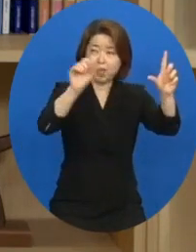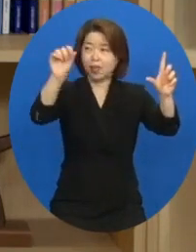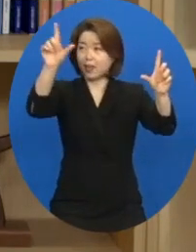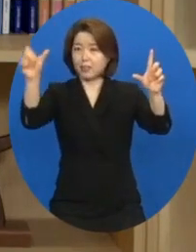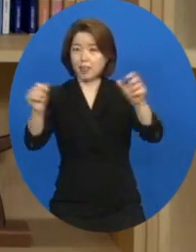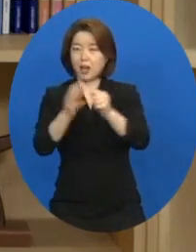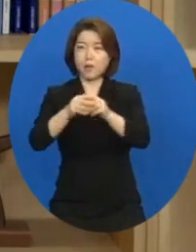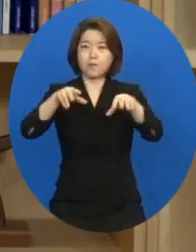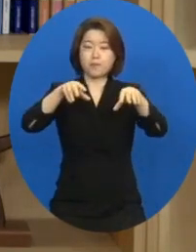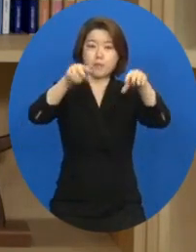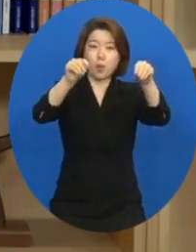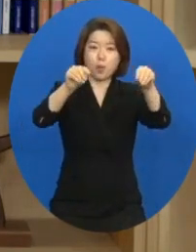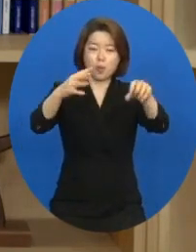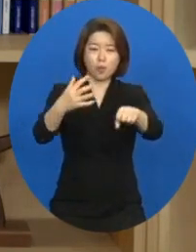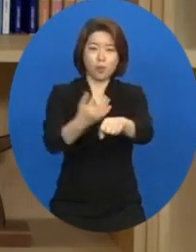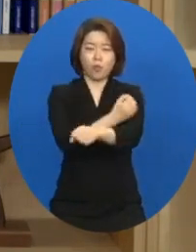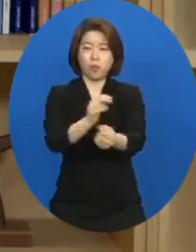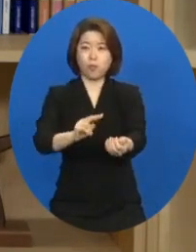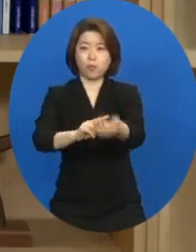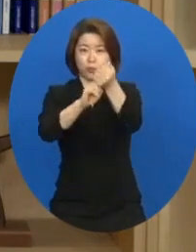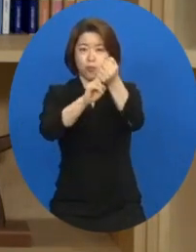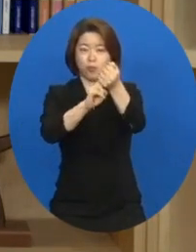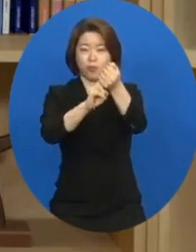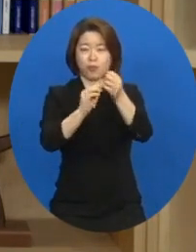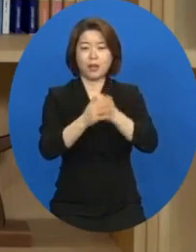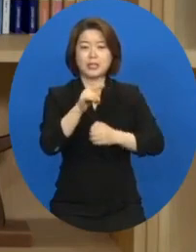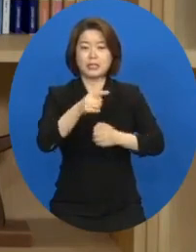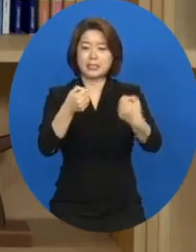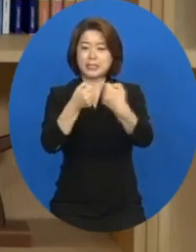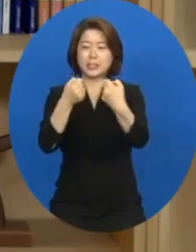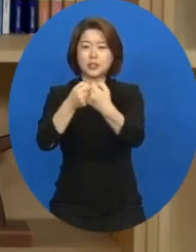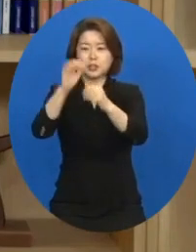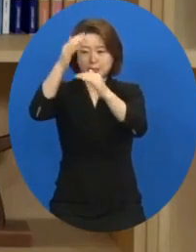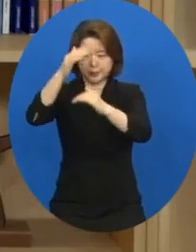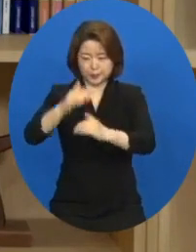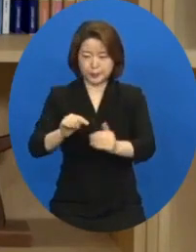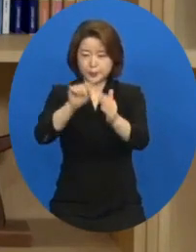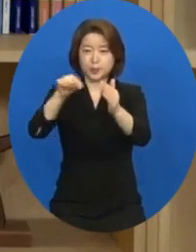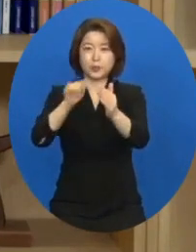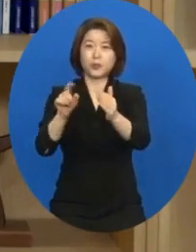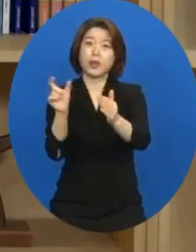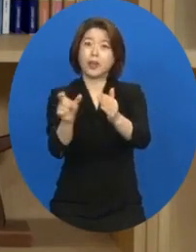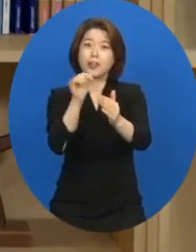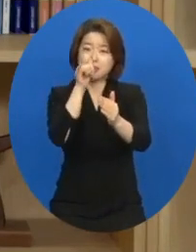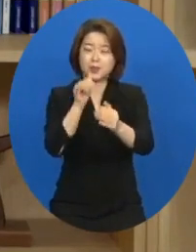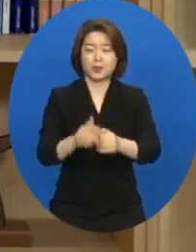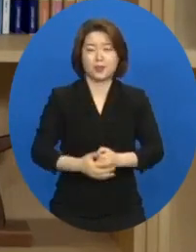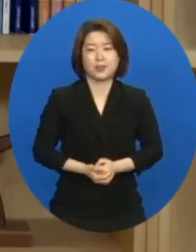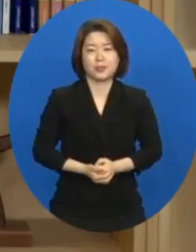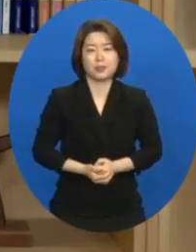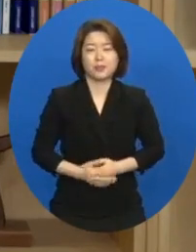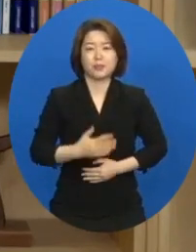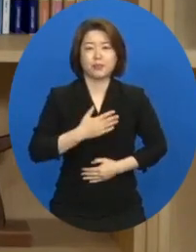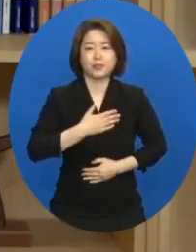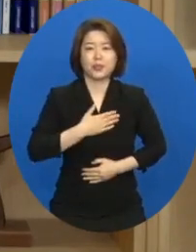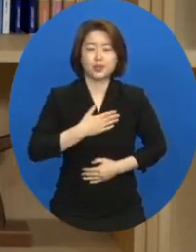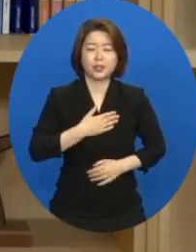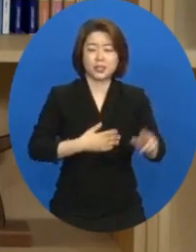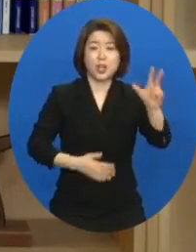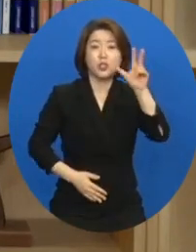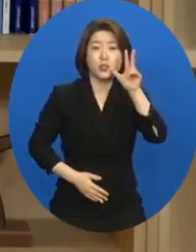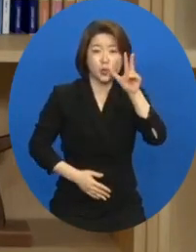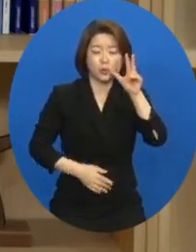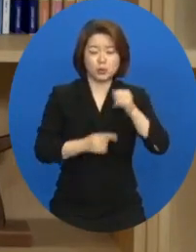엄청난 기적이 2 전쟁이야기 소개 나옵니다 저는 이 여호수아가